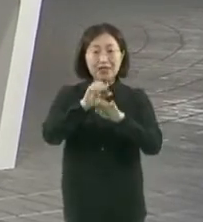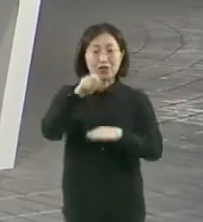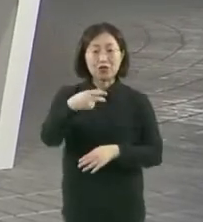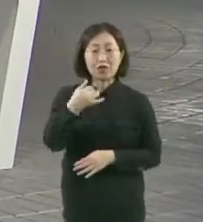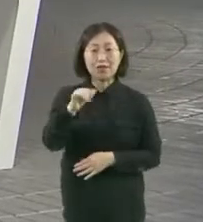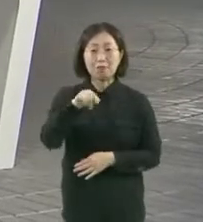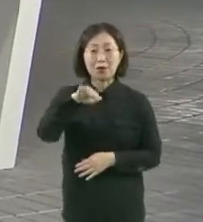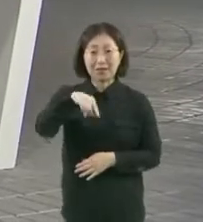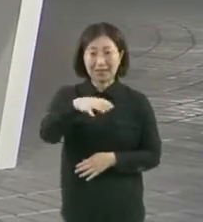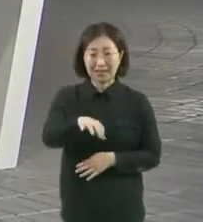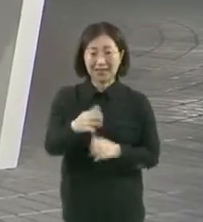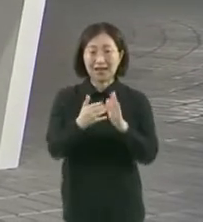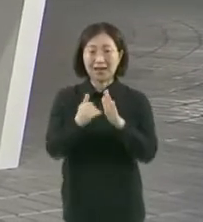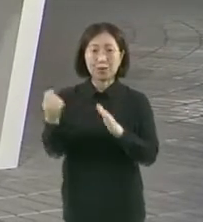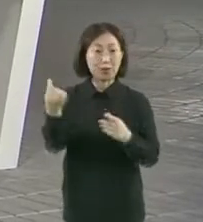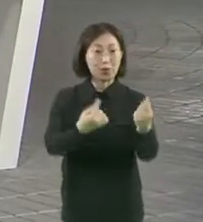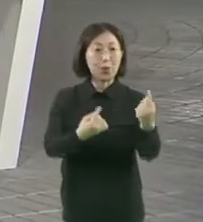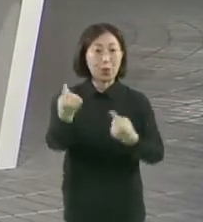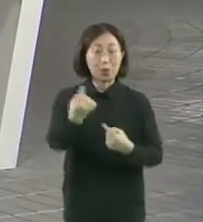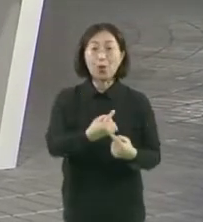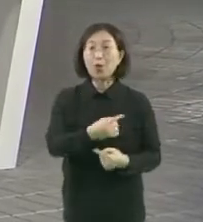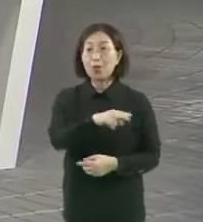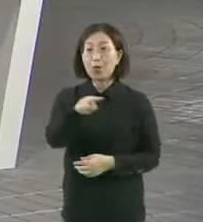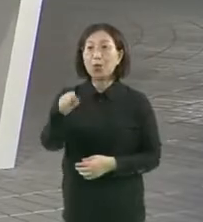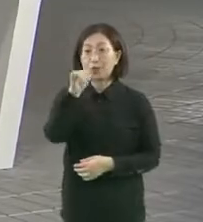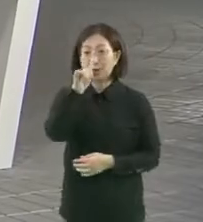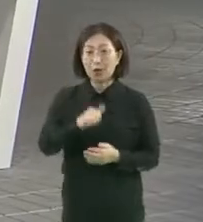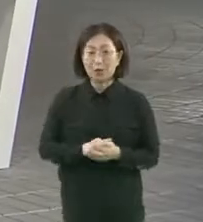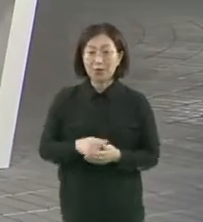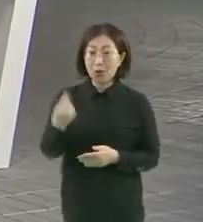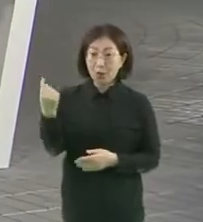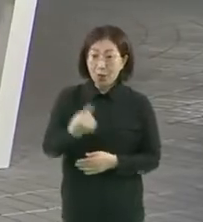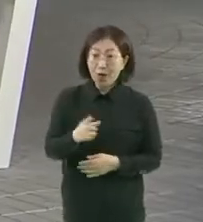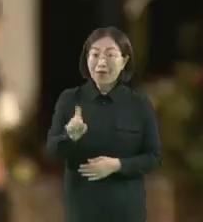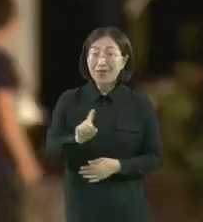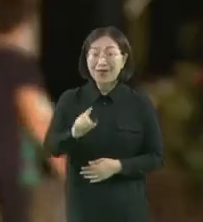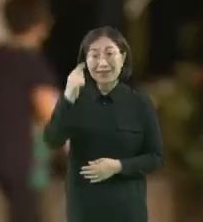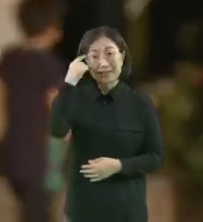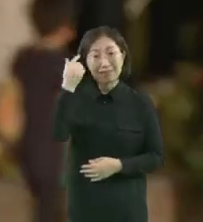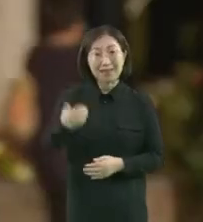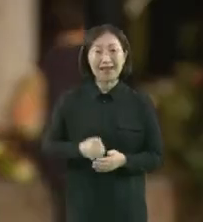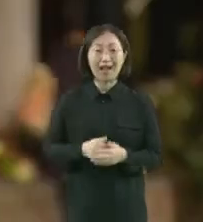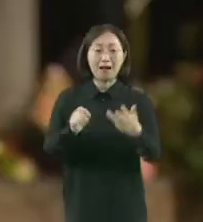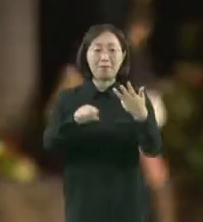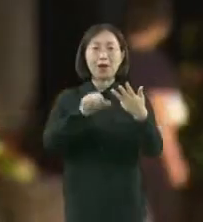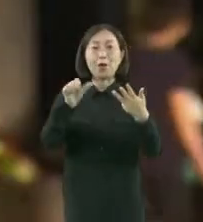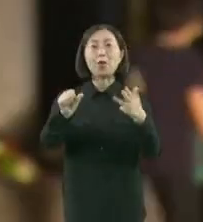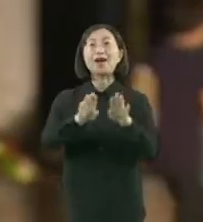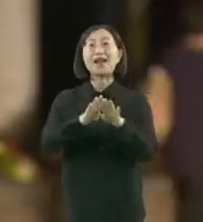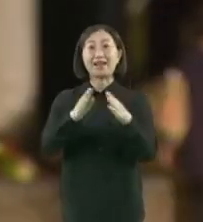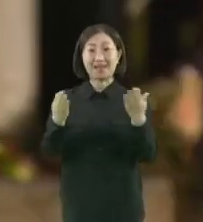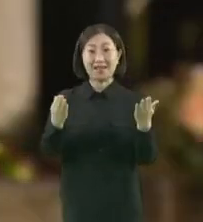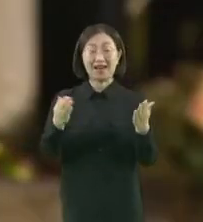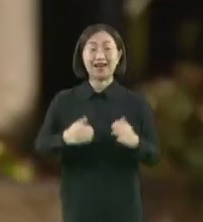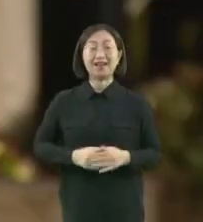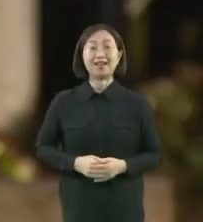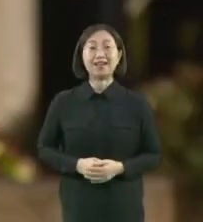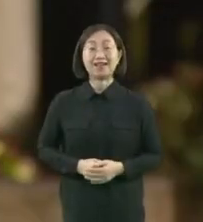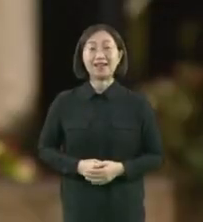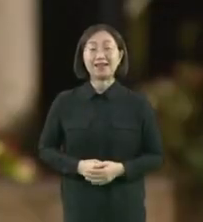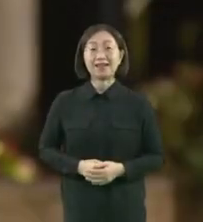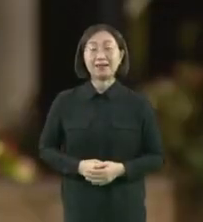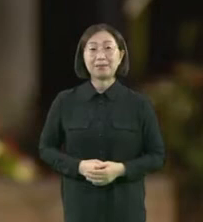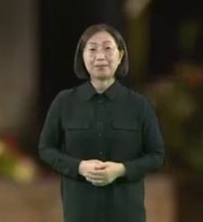계셔서 늦여름에 지금 정취를 만끽하고 계신데, 예. 시장님 오늘 와보시니까 어떠십니까? 8월 5일날 개장했고요.